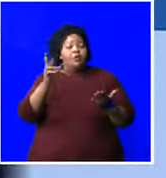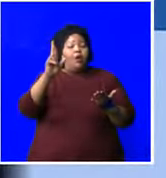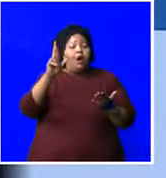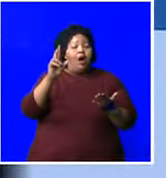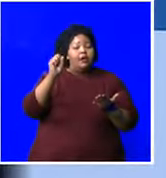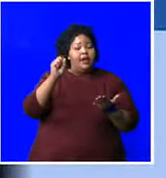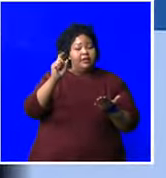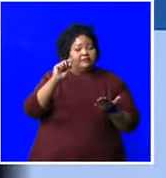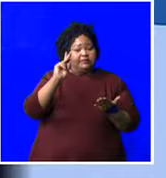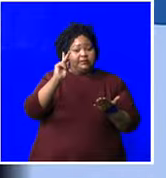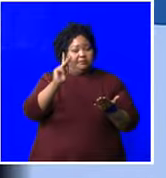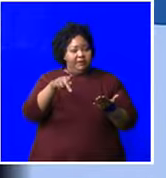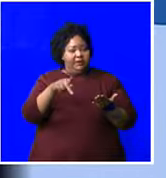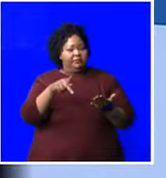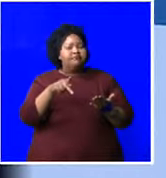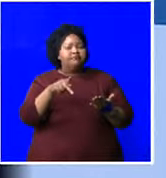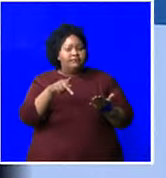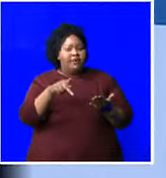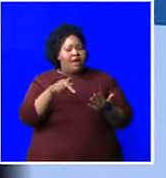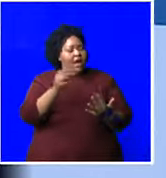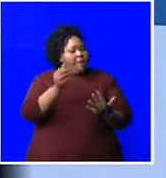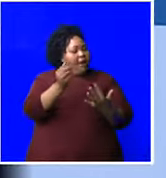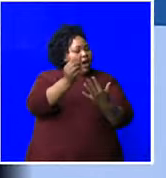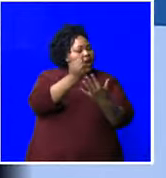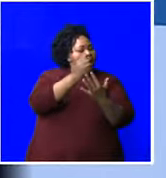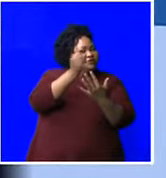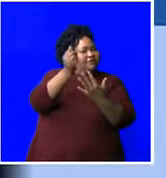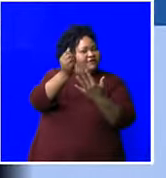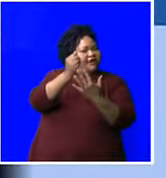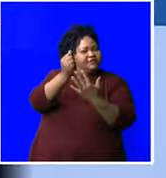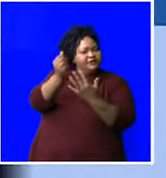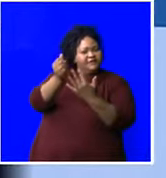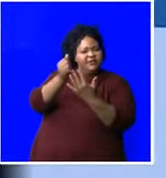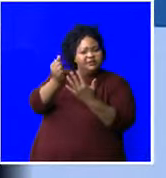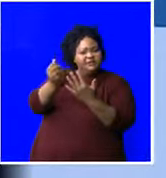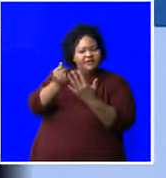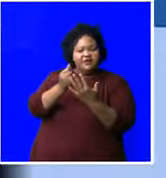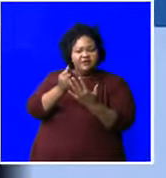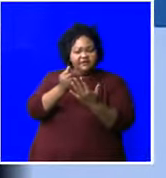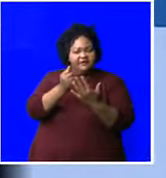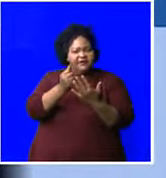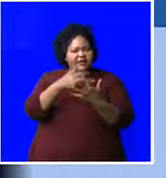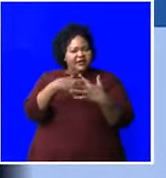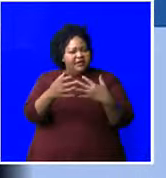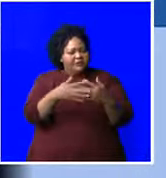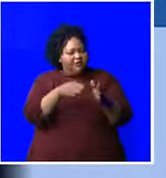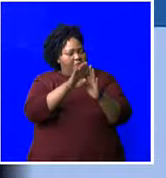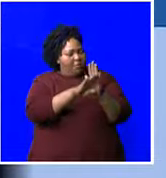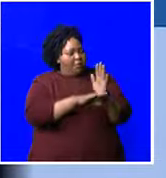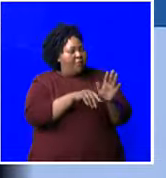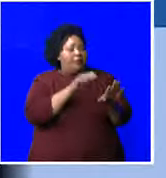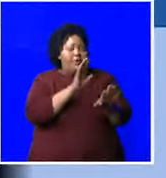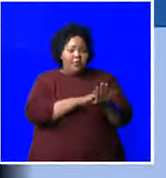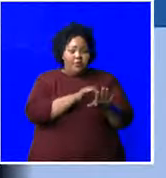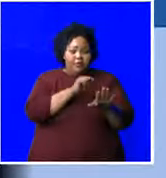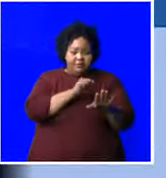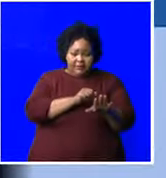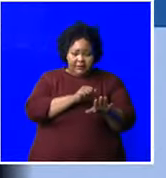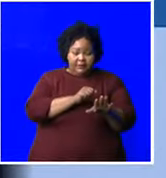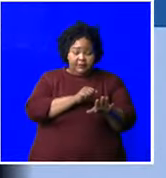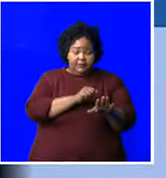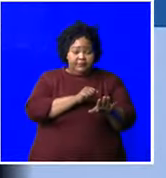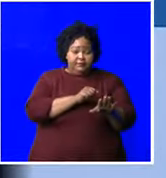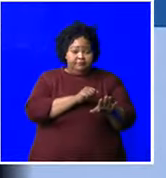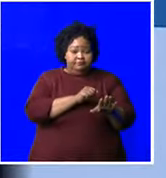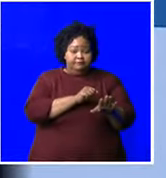ye RSTP liphupho lenkosi lapho singakakhona